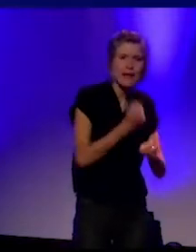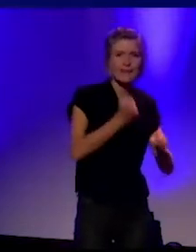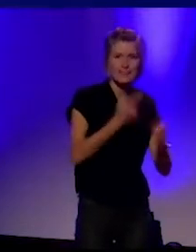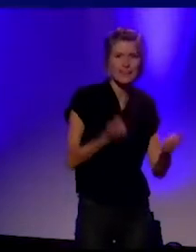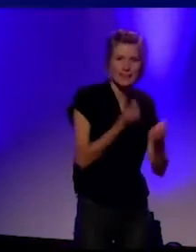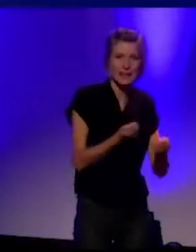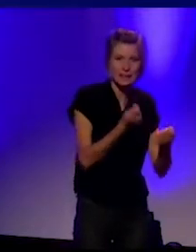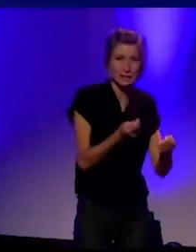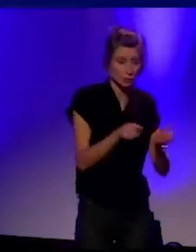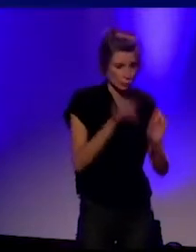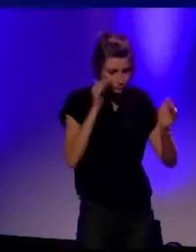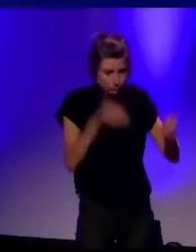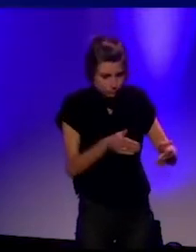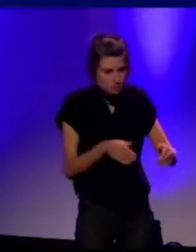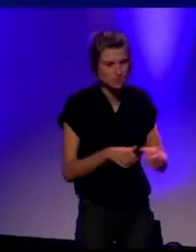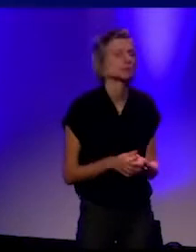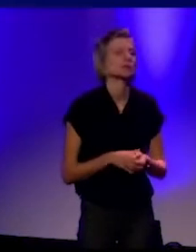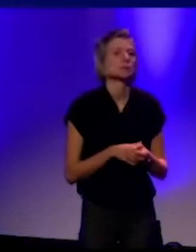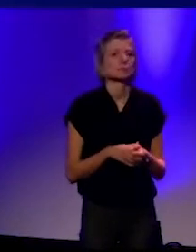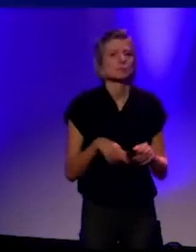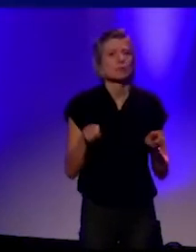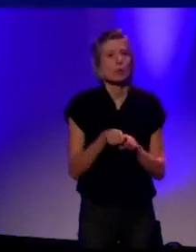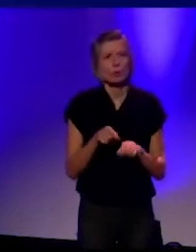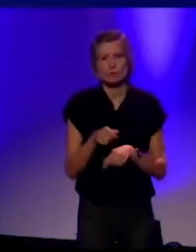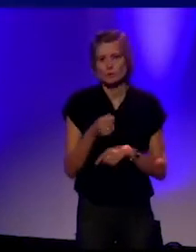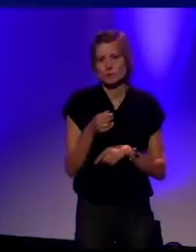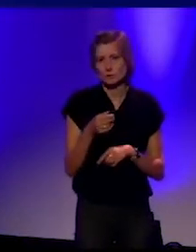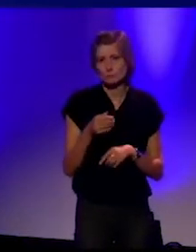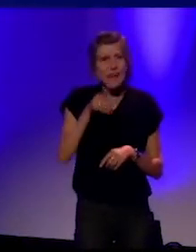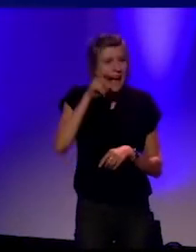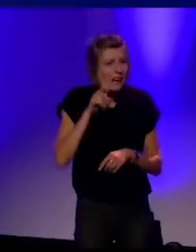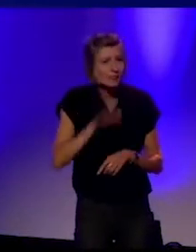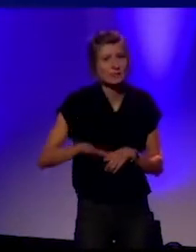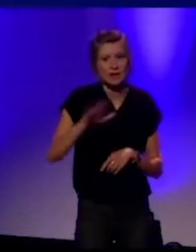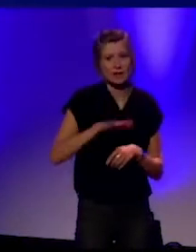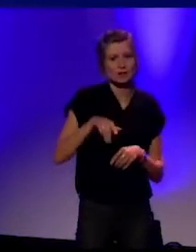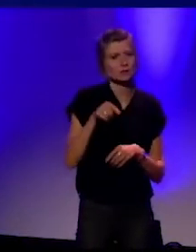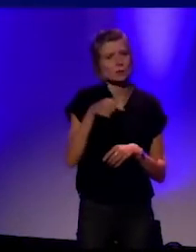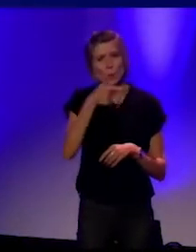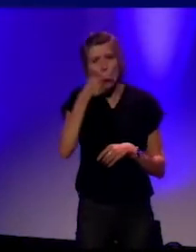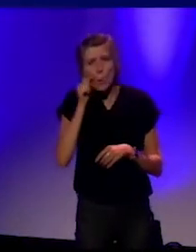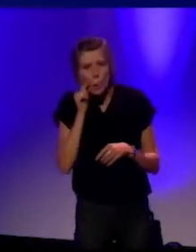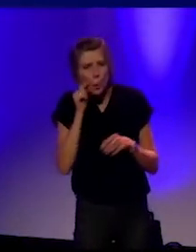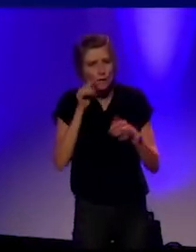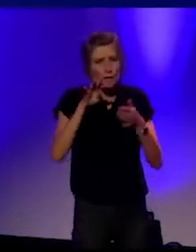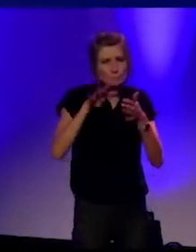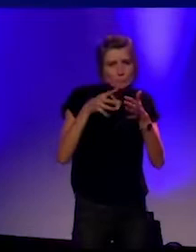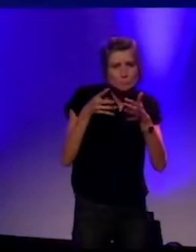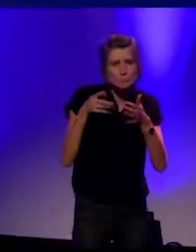Tot honingraten op maat van de kleinere Afrikaanse bij, om daar ook boeren verder aan zet te